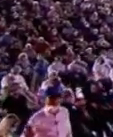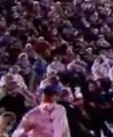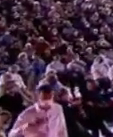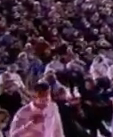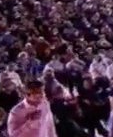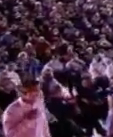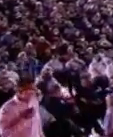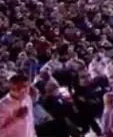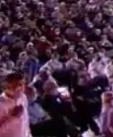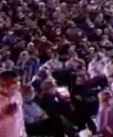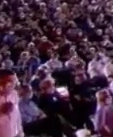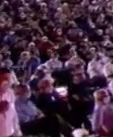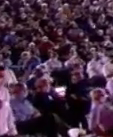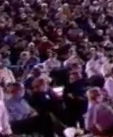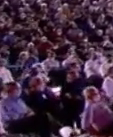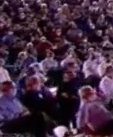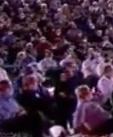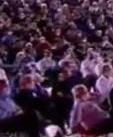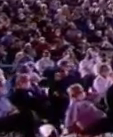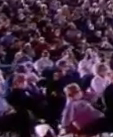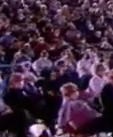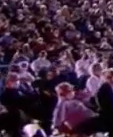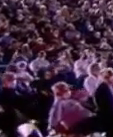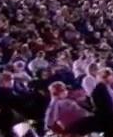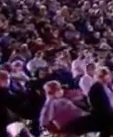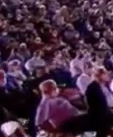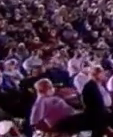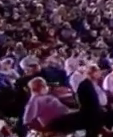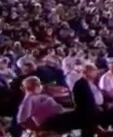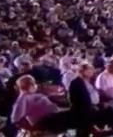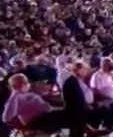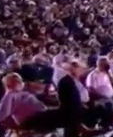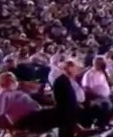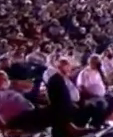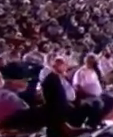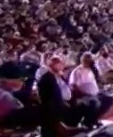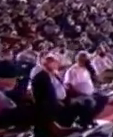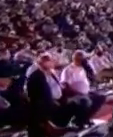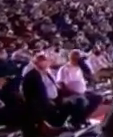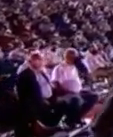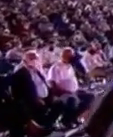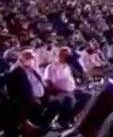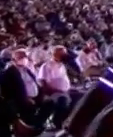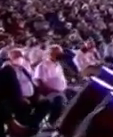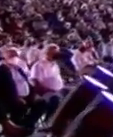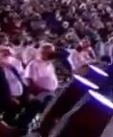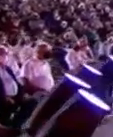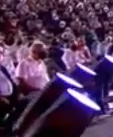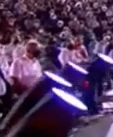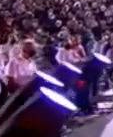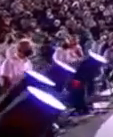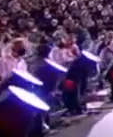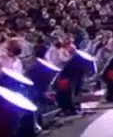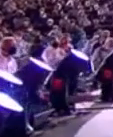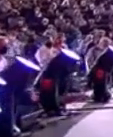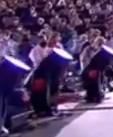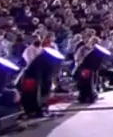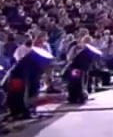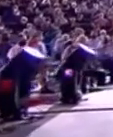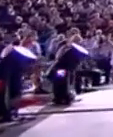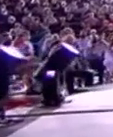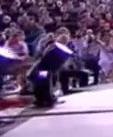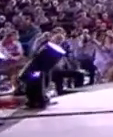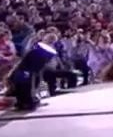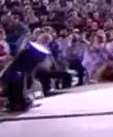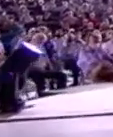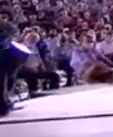εξής. Η ανθρωπότητα ολόκληρη βρίσκεται ενώπιον τεράστιων προκλήσεων.